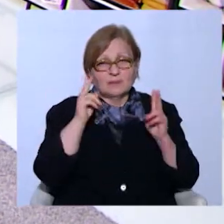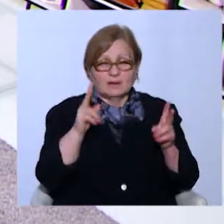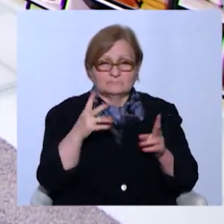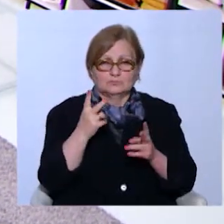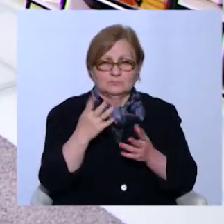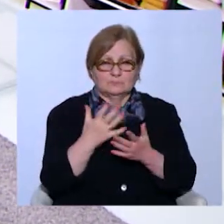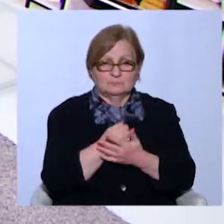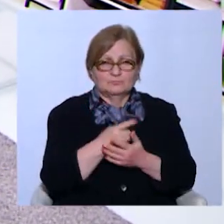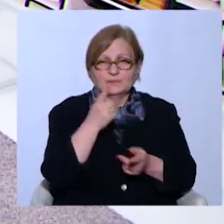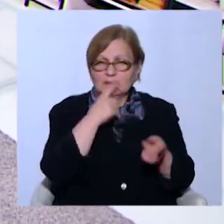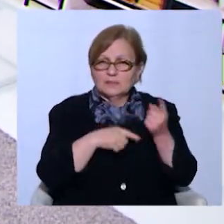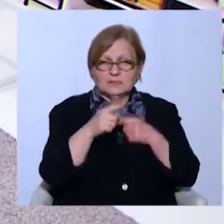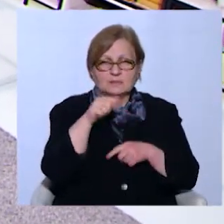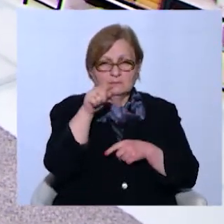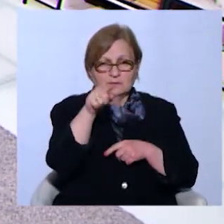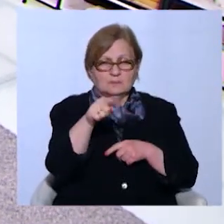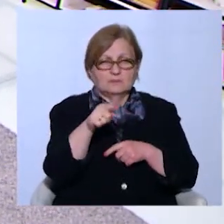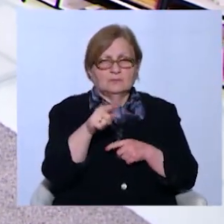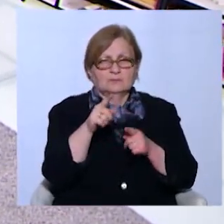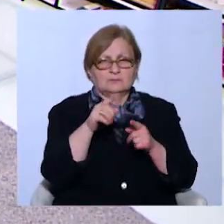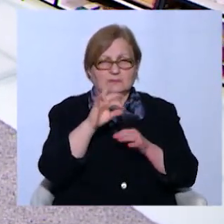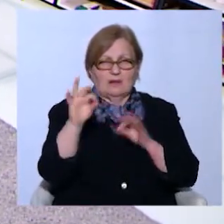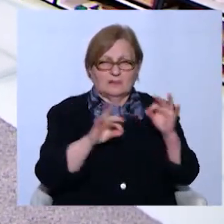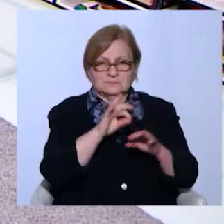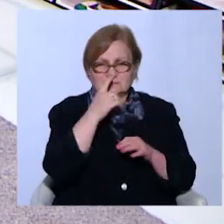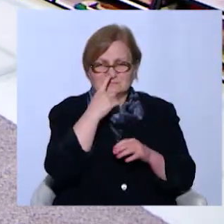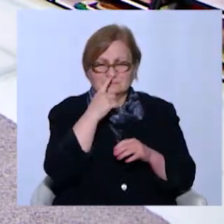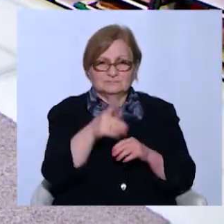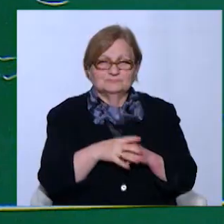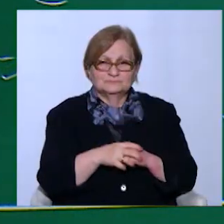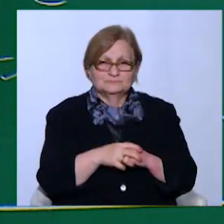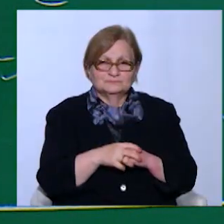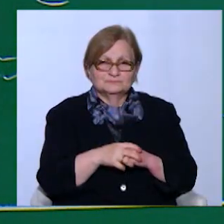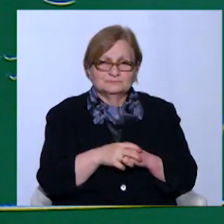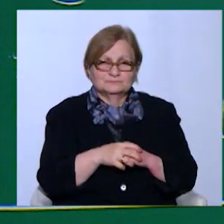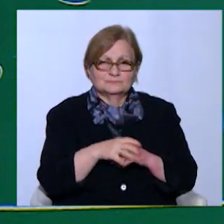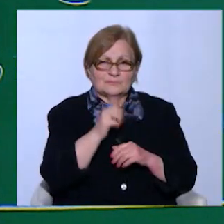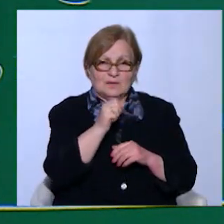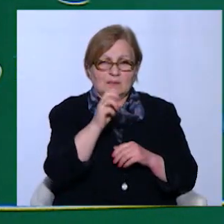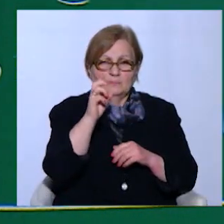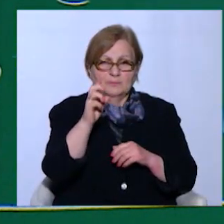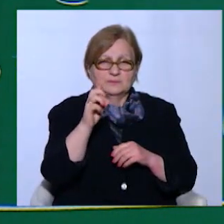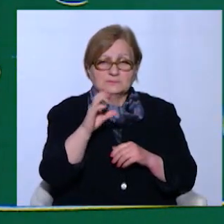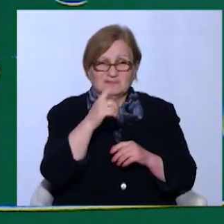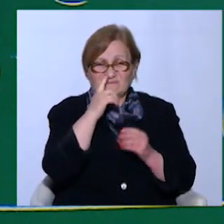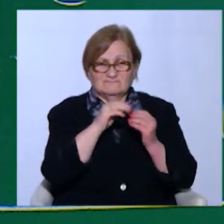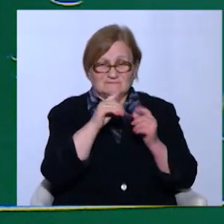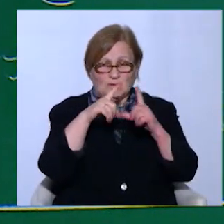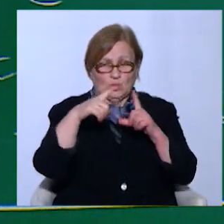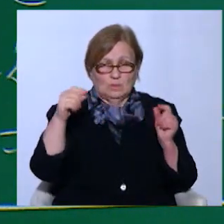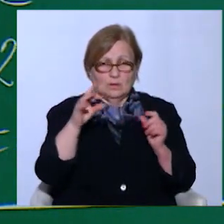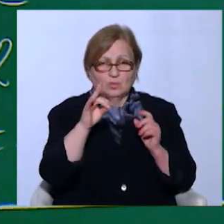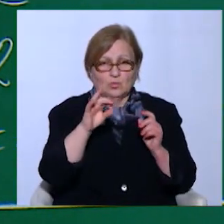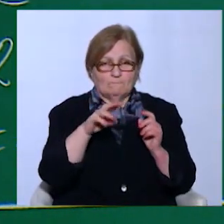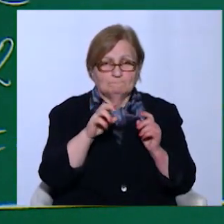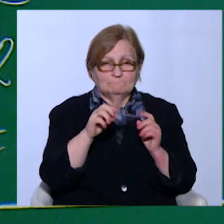ისევ დაუბრუნდეთ ამ ნახას, მე მზად მაქვს, თქვენ ველებში გთხოვთ თავიდან ჩახაზეთ და გვაქვს A, B, C, D რომბი. ანუ რა